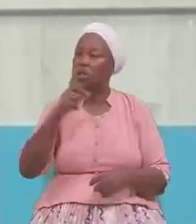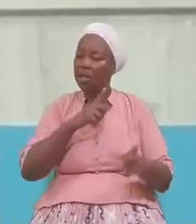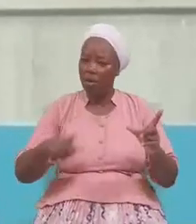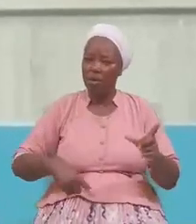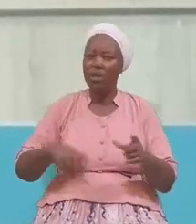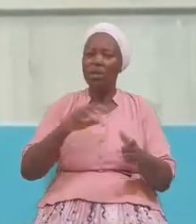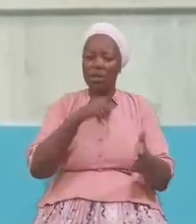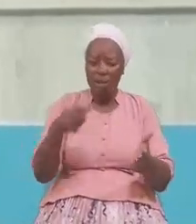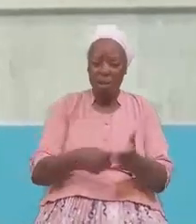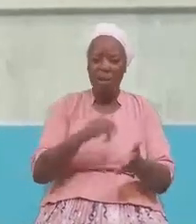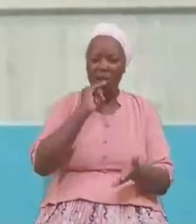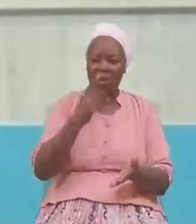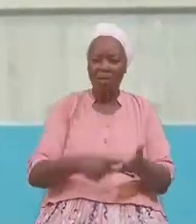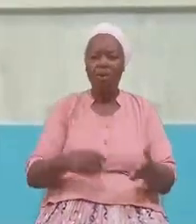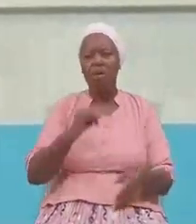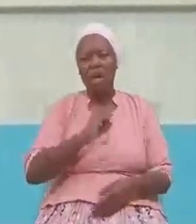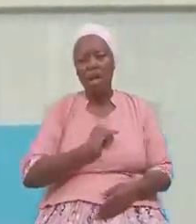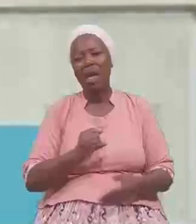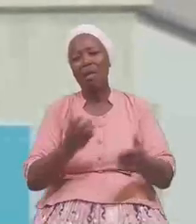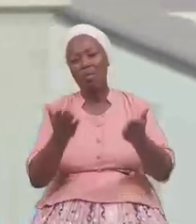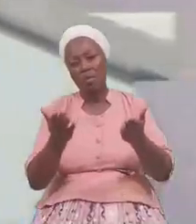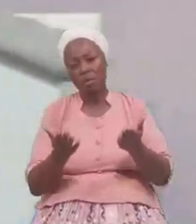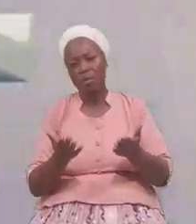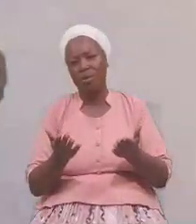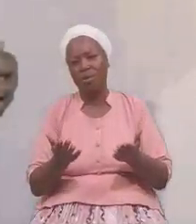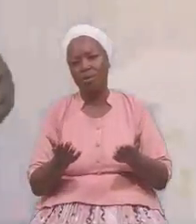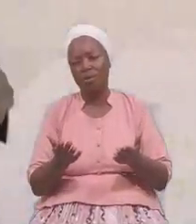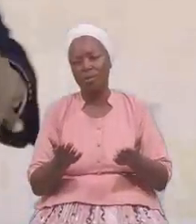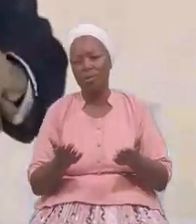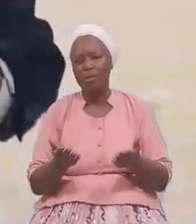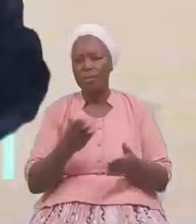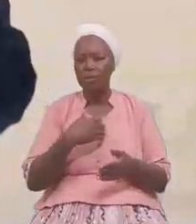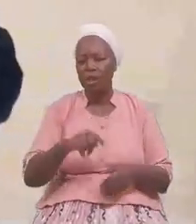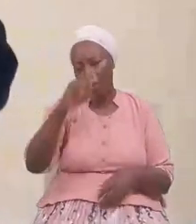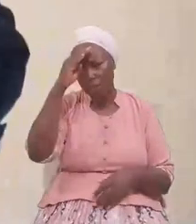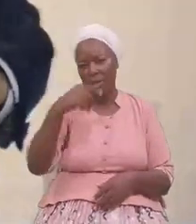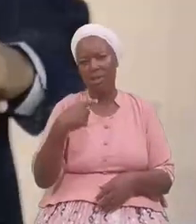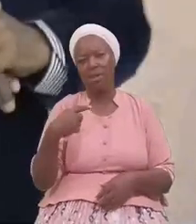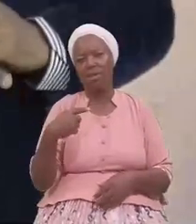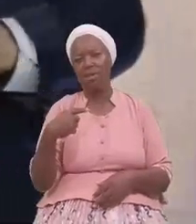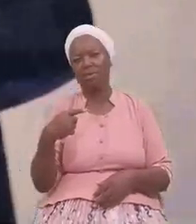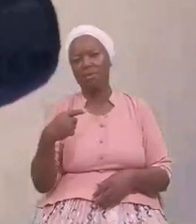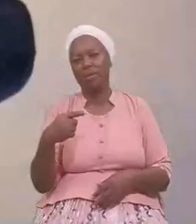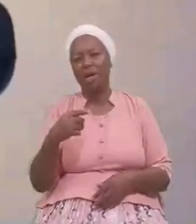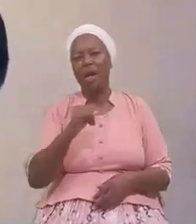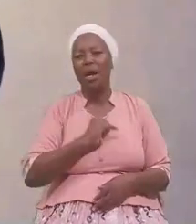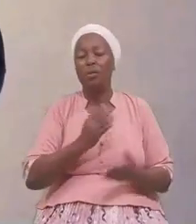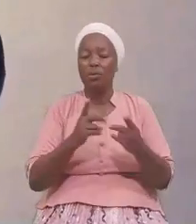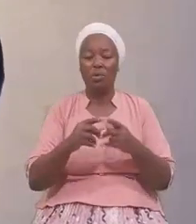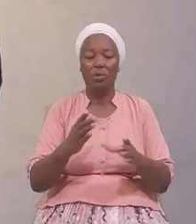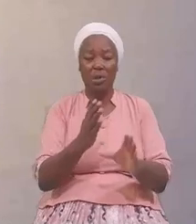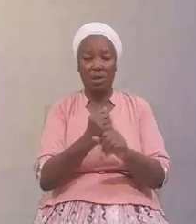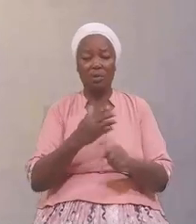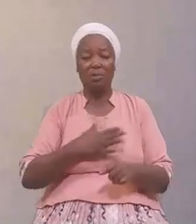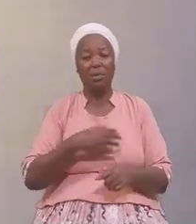que je veux. Et l'homme dit, je veux recouvrir la